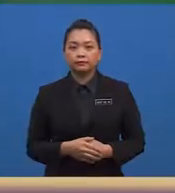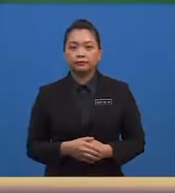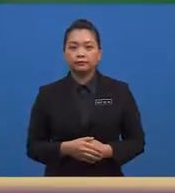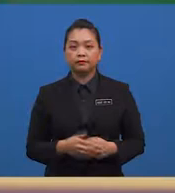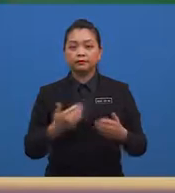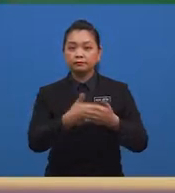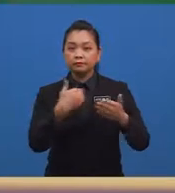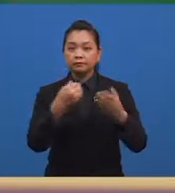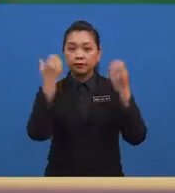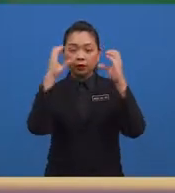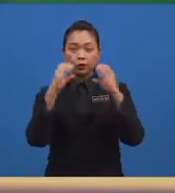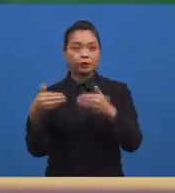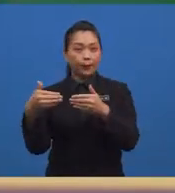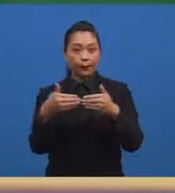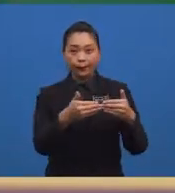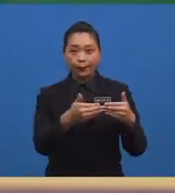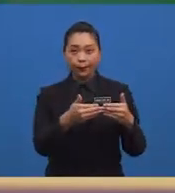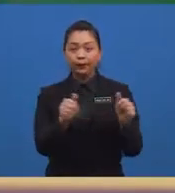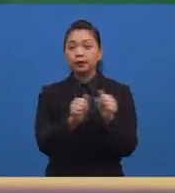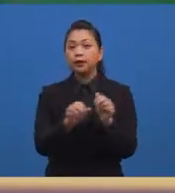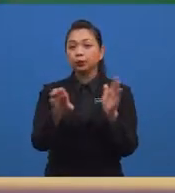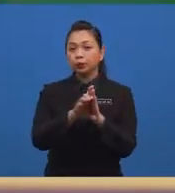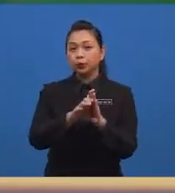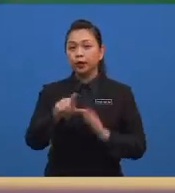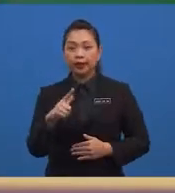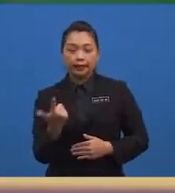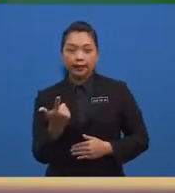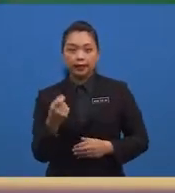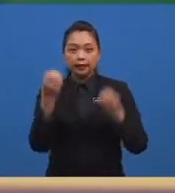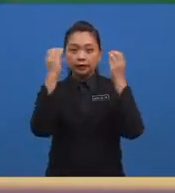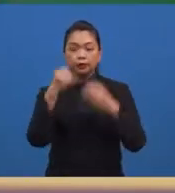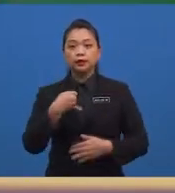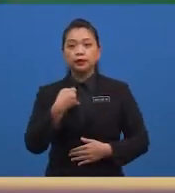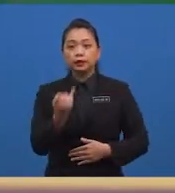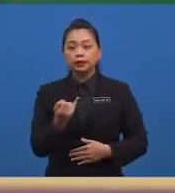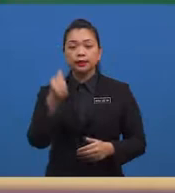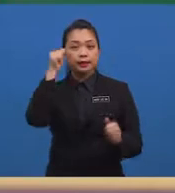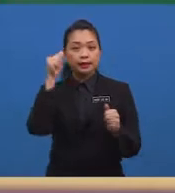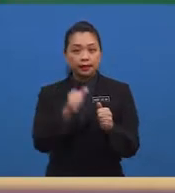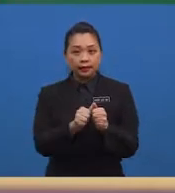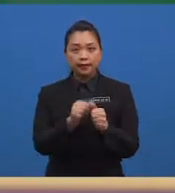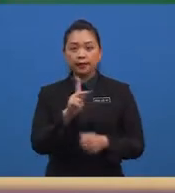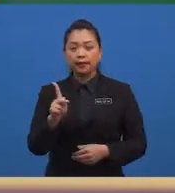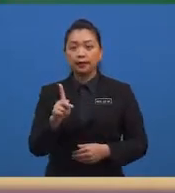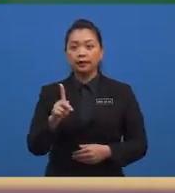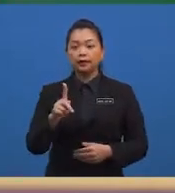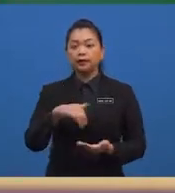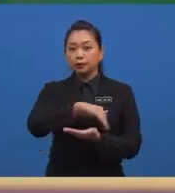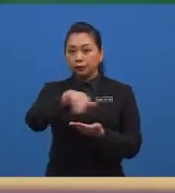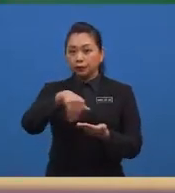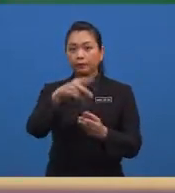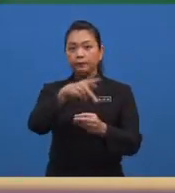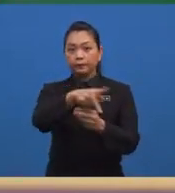Sebelum cikgu meneruskan contoh seterusnya, cikgu ingin ingatkan semula perimeter